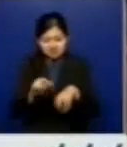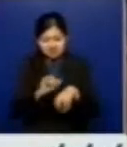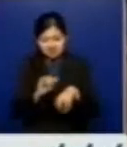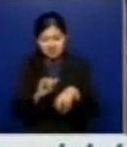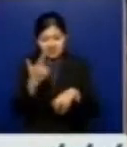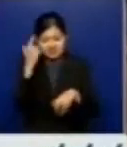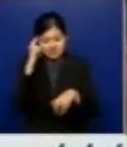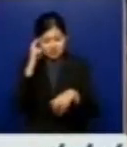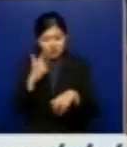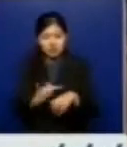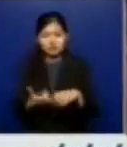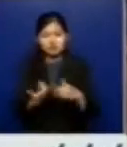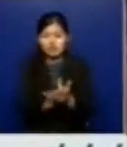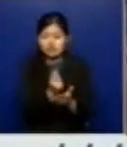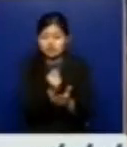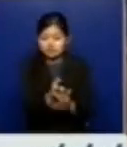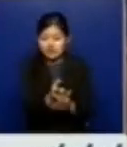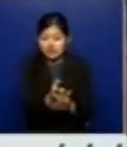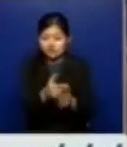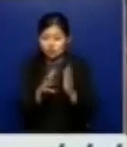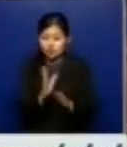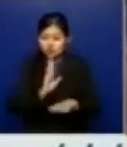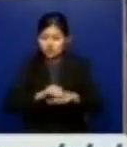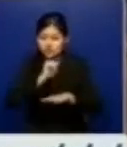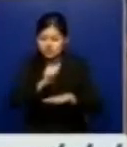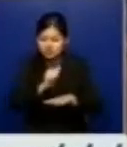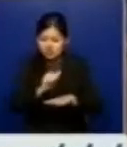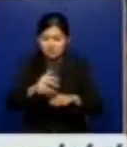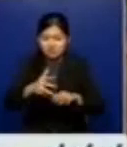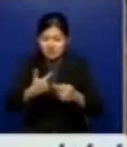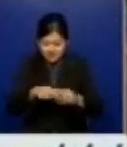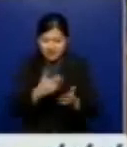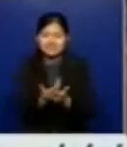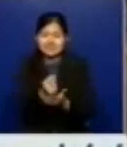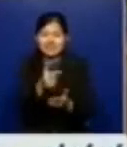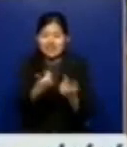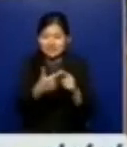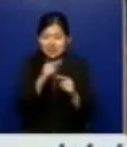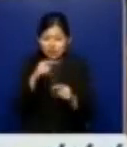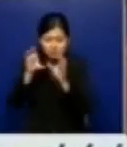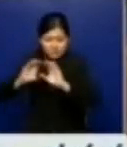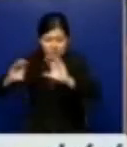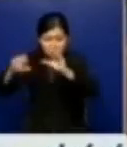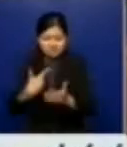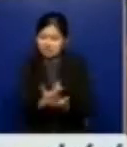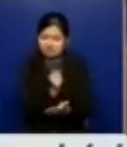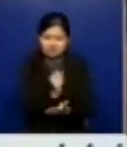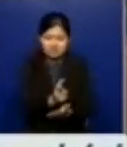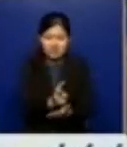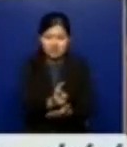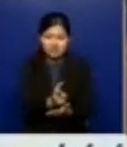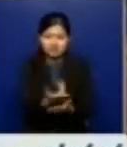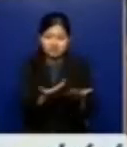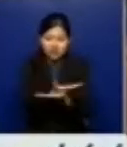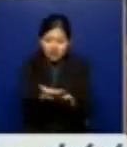จ้างในสิ่งที่ส่วนราชการไม่มีผู้เชี่ยวชาญแต่ปรากฏว่าในส่วนนี้ส่วนราชการจ้าง